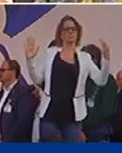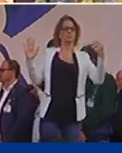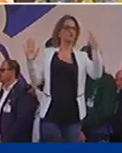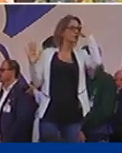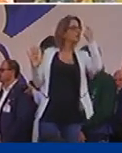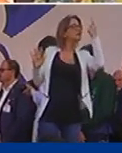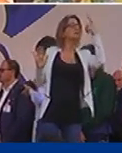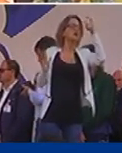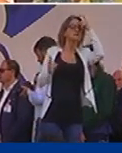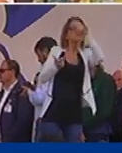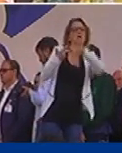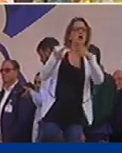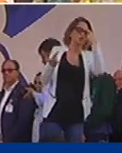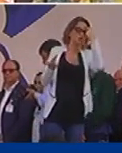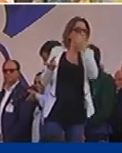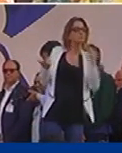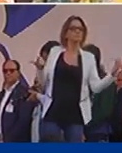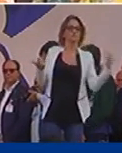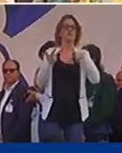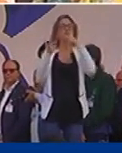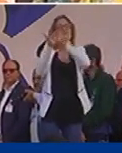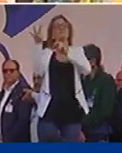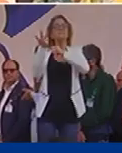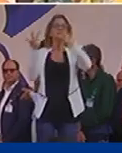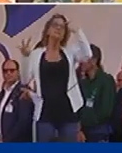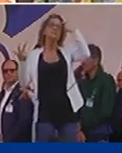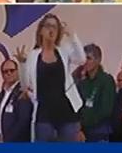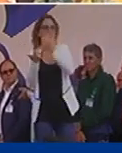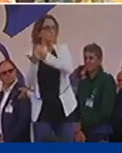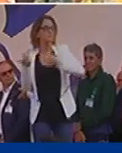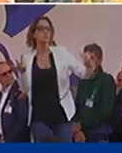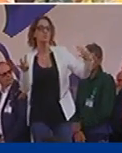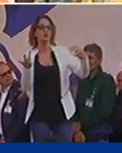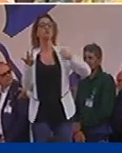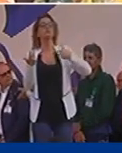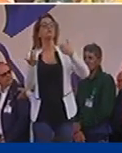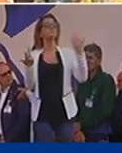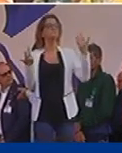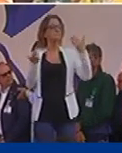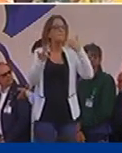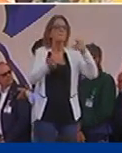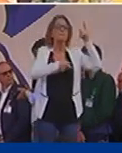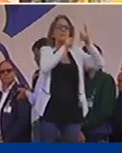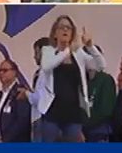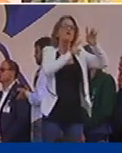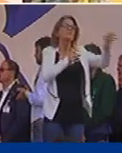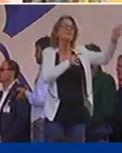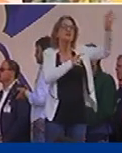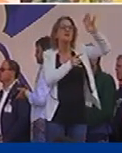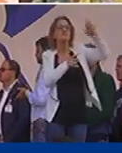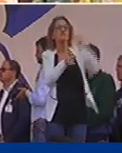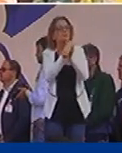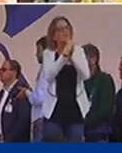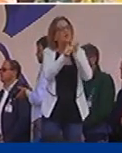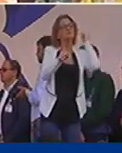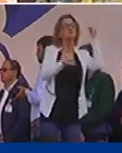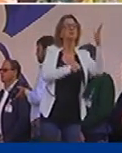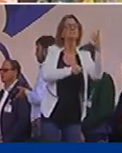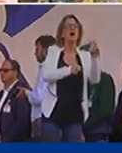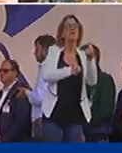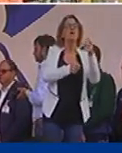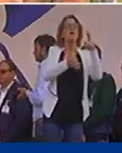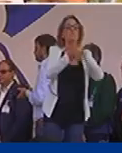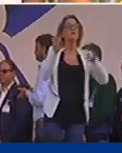l'abbiamo, un'idea di fisco ce l'abbiamo, grazie ai governatori che hanno licenziato Equitalia sul